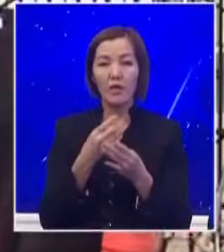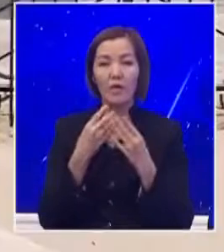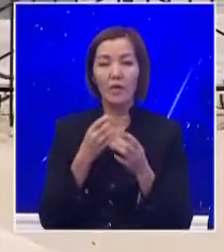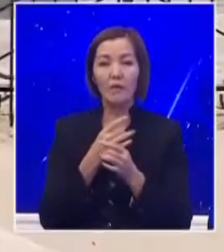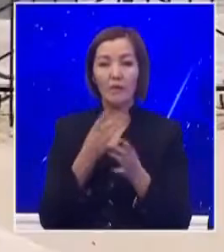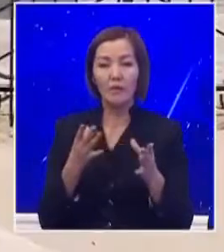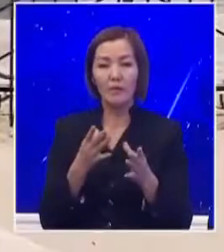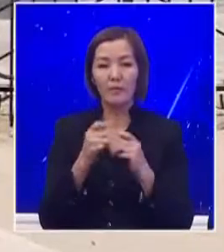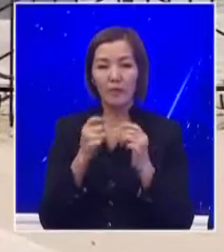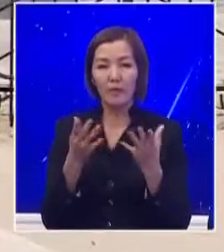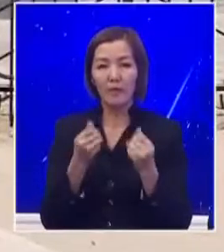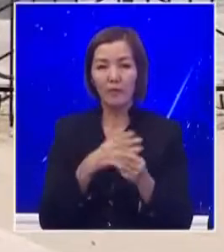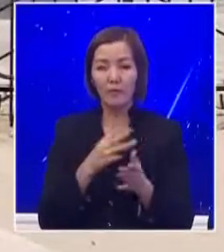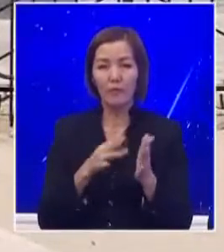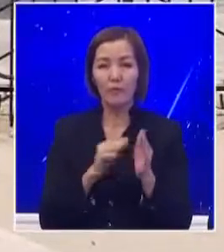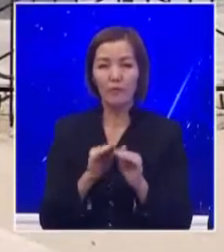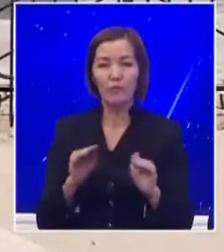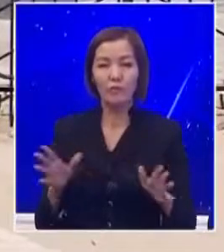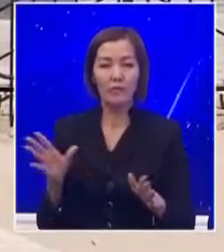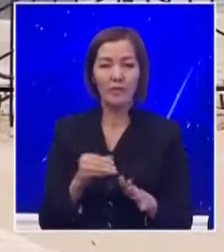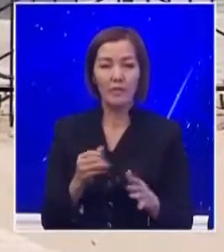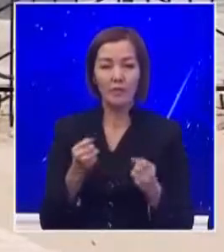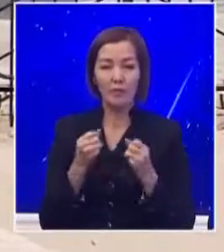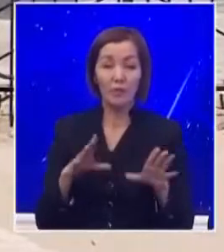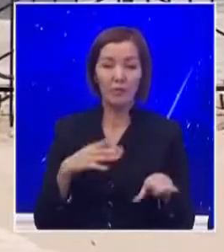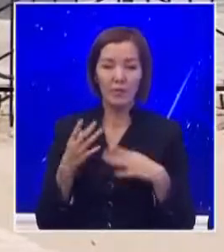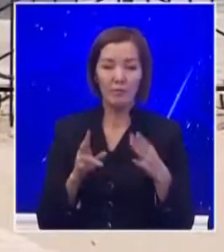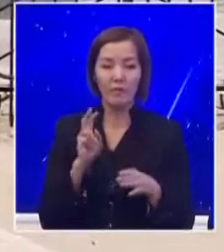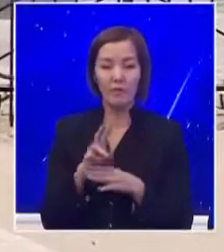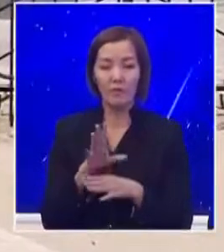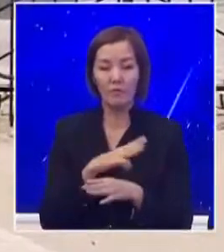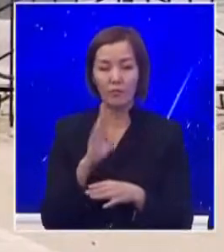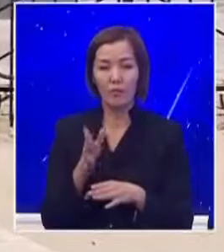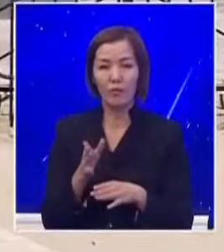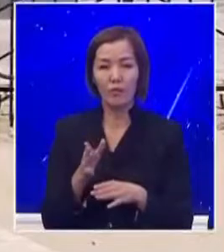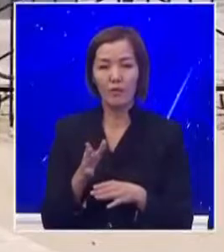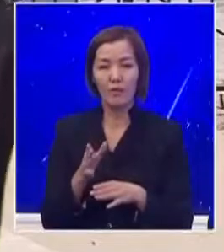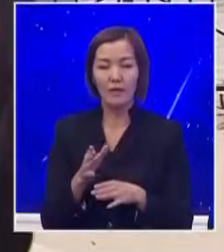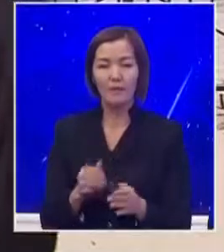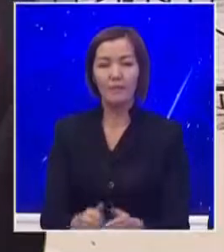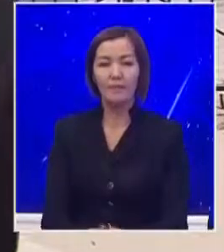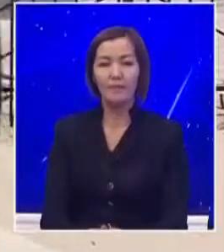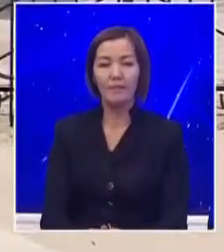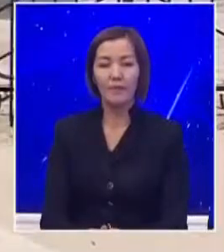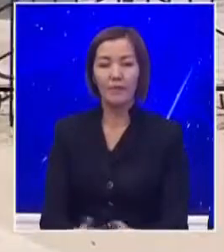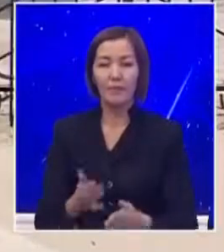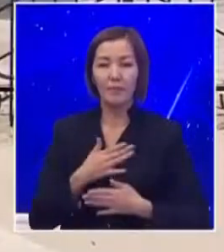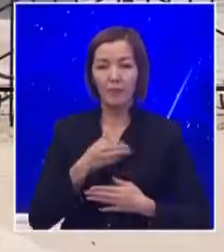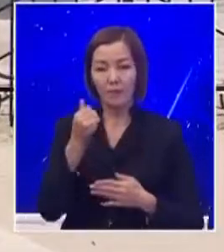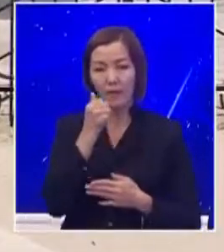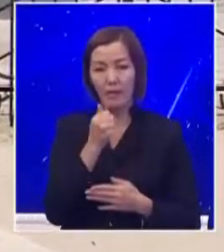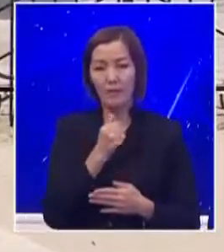получили такой подарок. У меня 8 внуков, и все они будут здесь заниматься спортом, чему мы очень рады. Мы благодарим